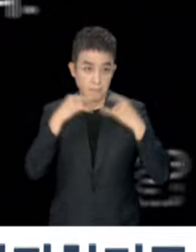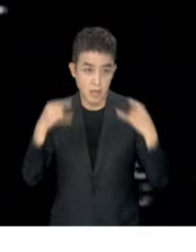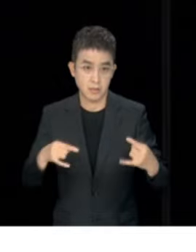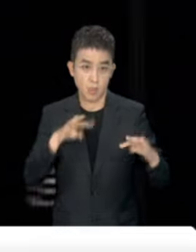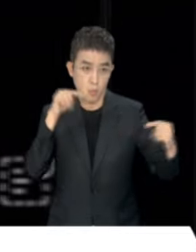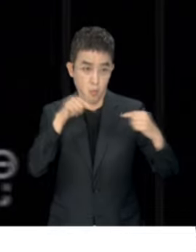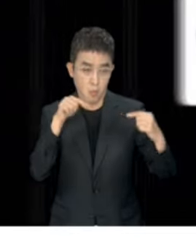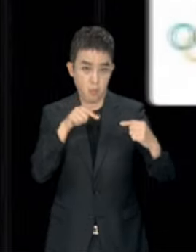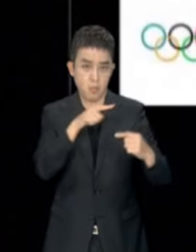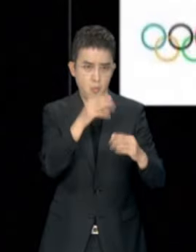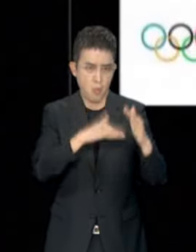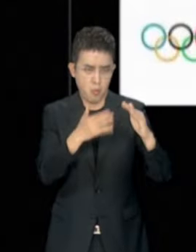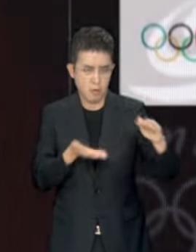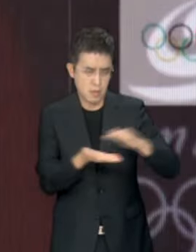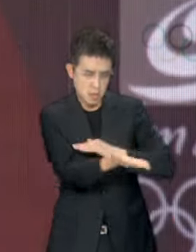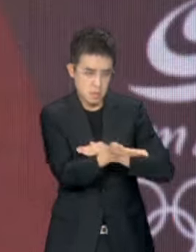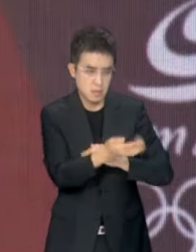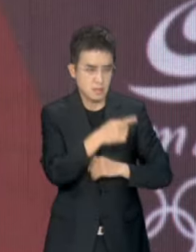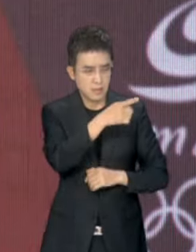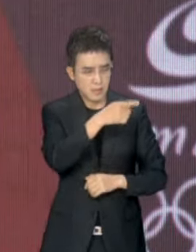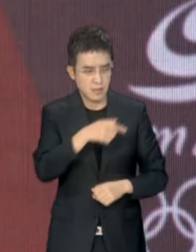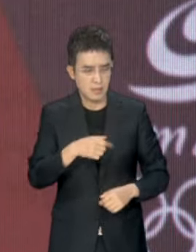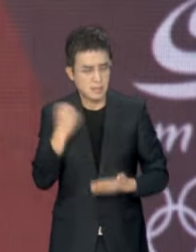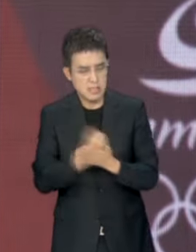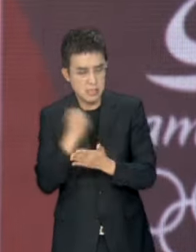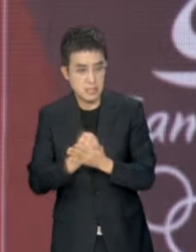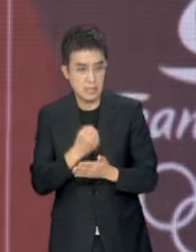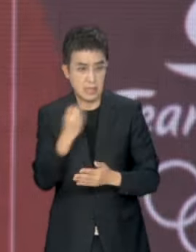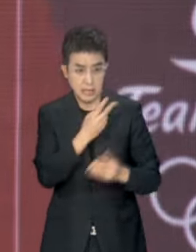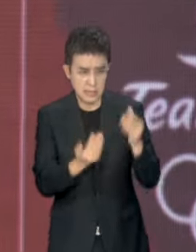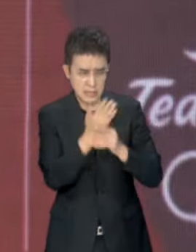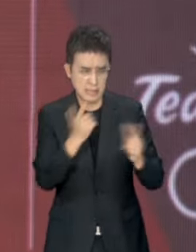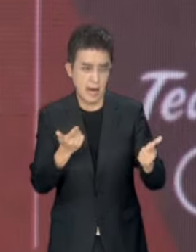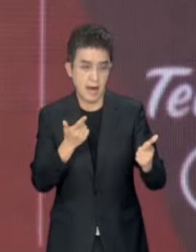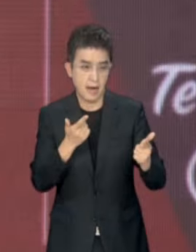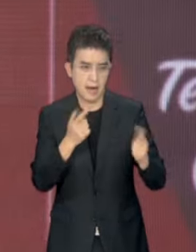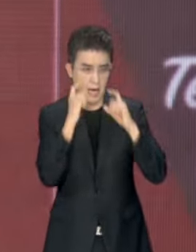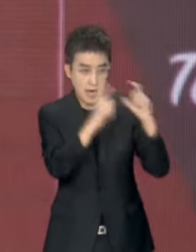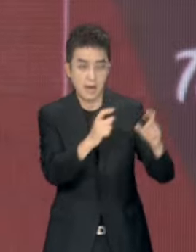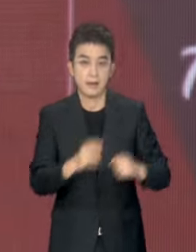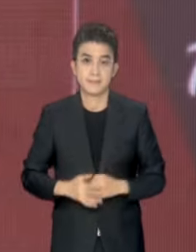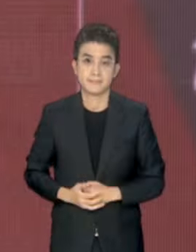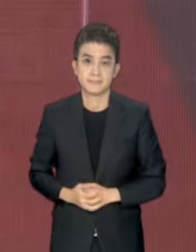외교부에 외교 공한을 보내 유감을 표하고 사과와 재발 방지를 요구했습니다.